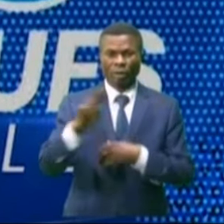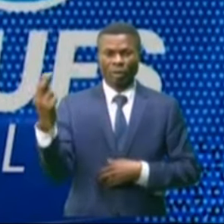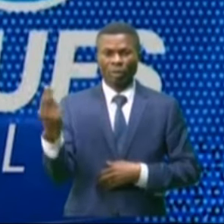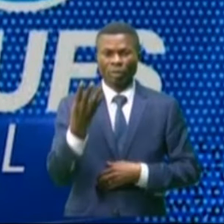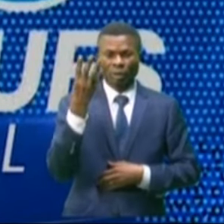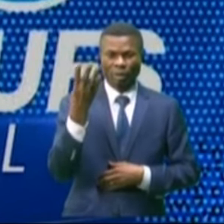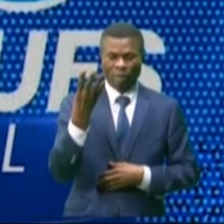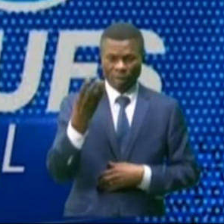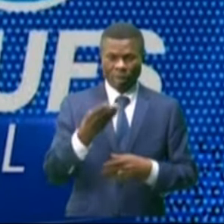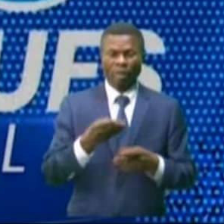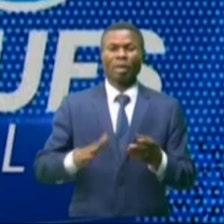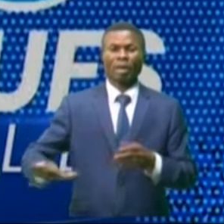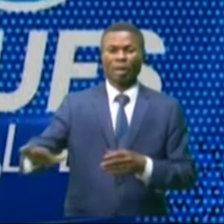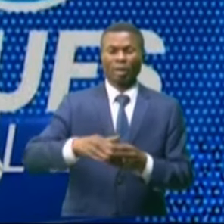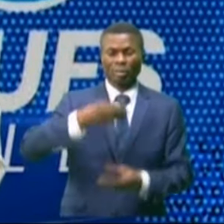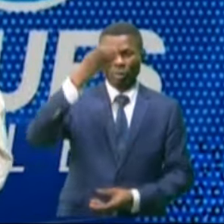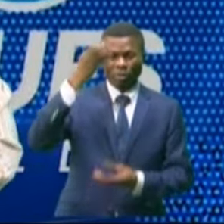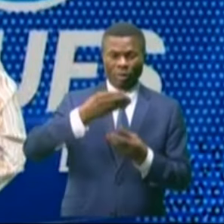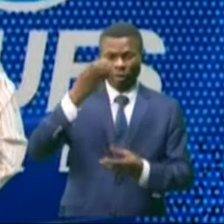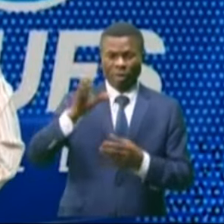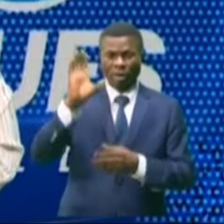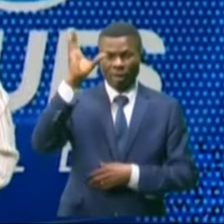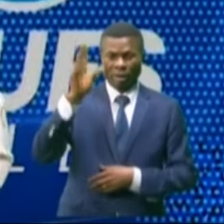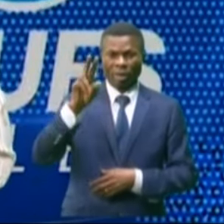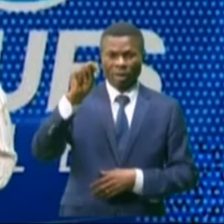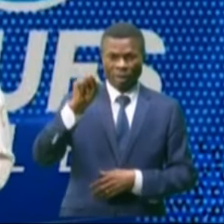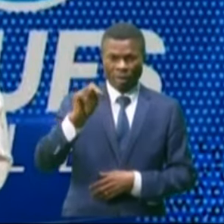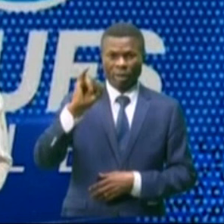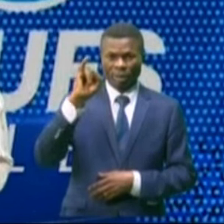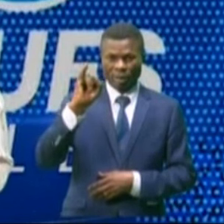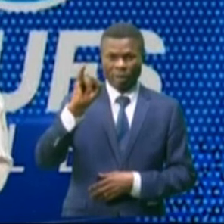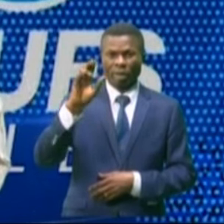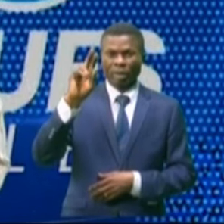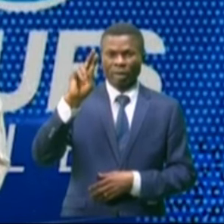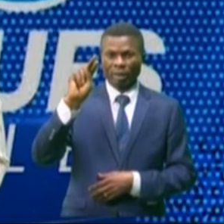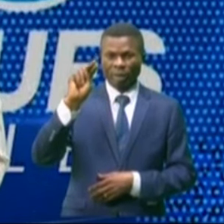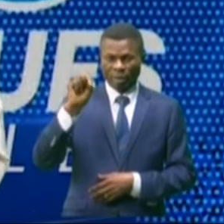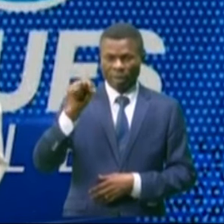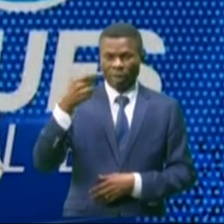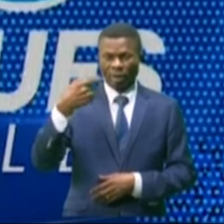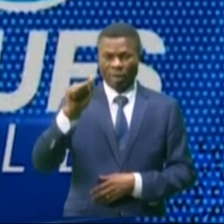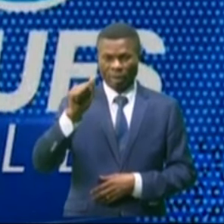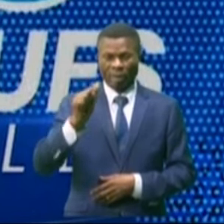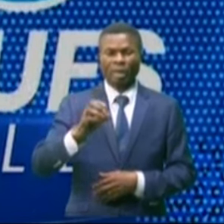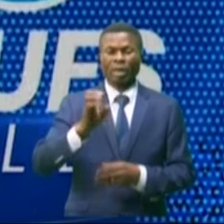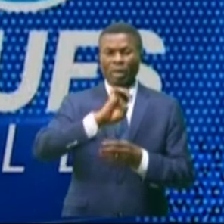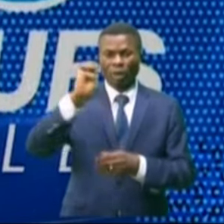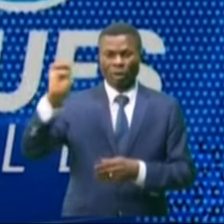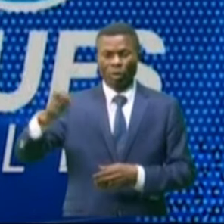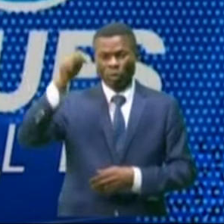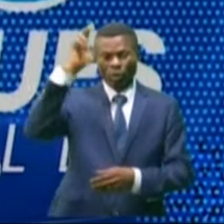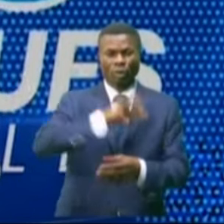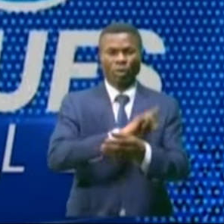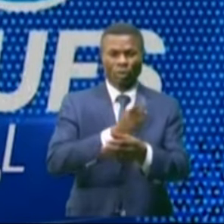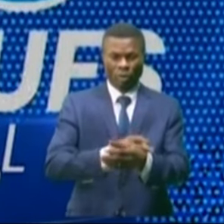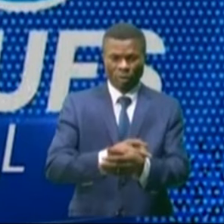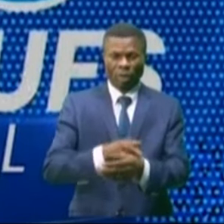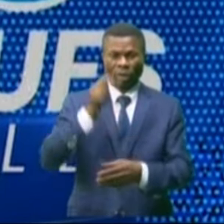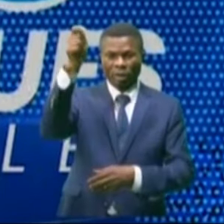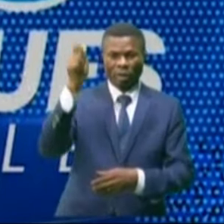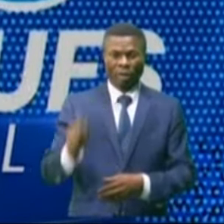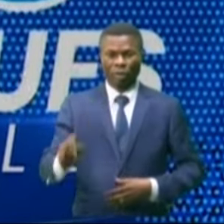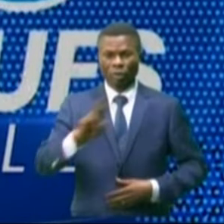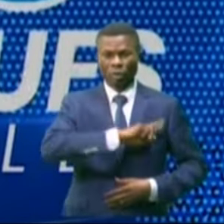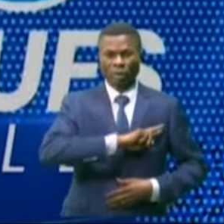le régime de Kigali au village Nyange Mpati à l'ouest de Kichanga dans le nord Kivu. Les forces armées